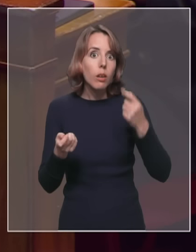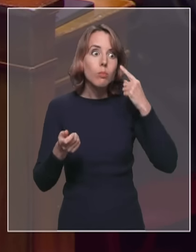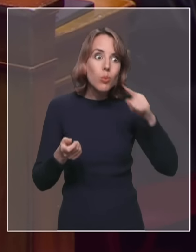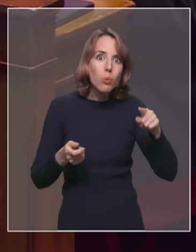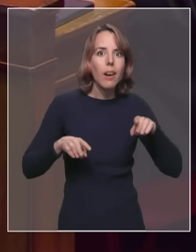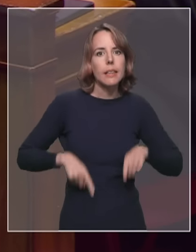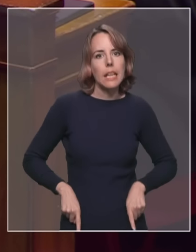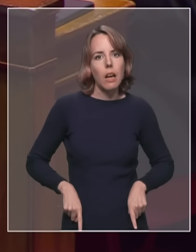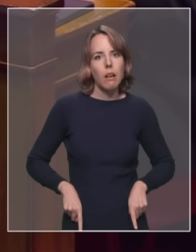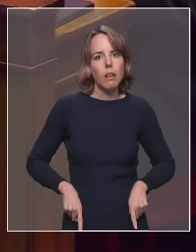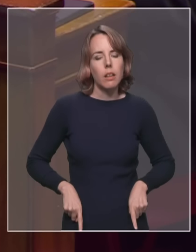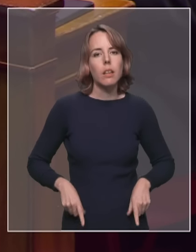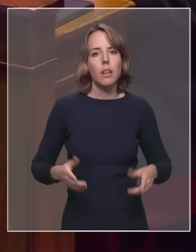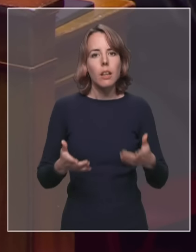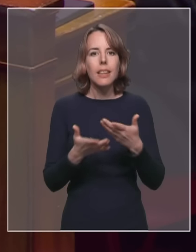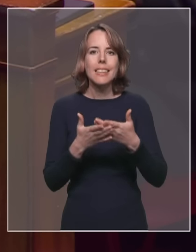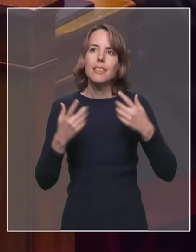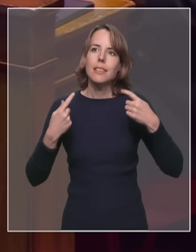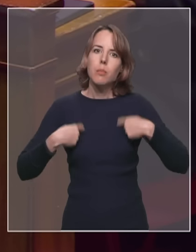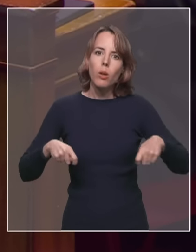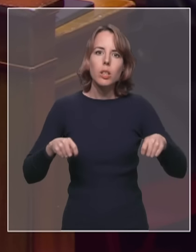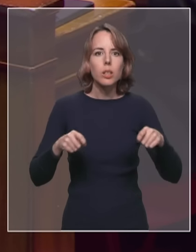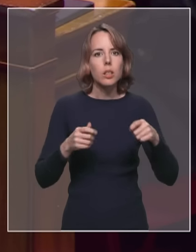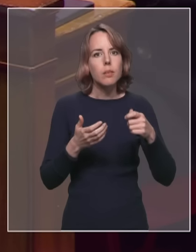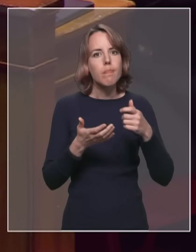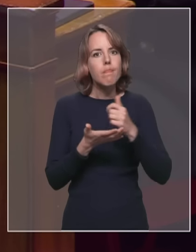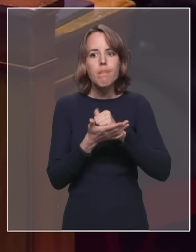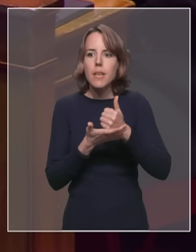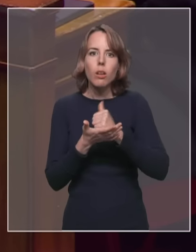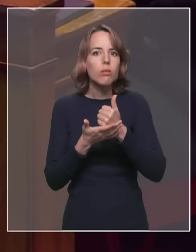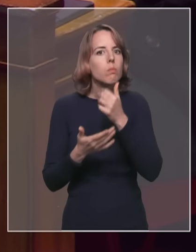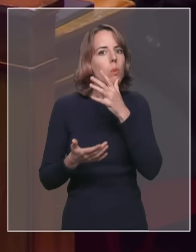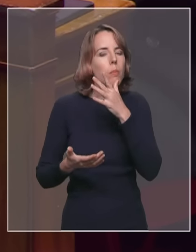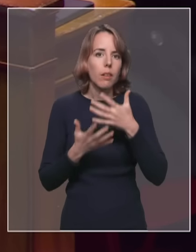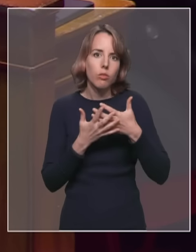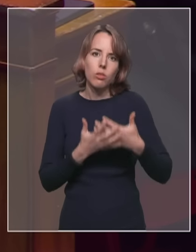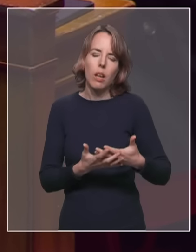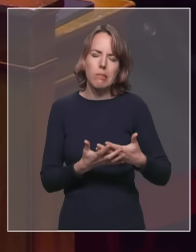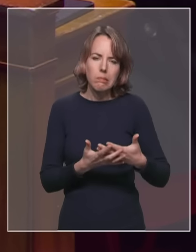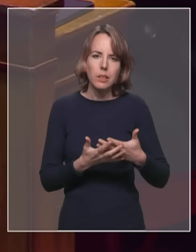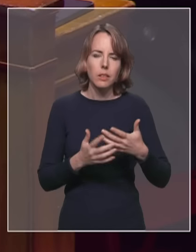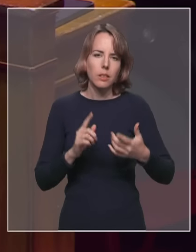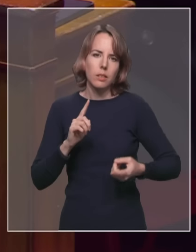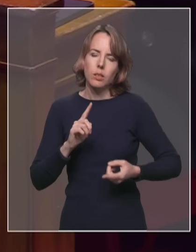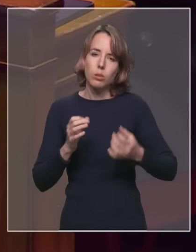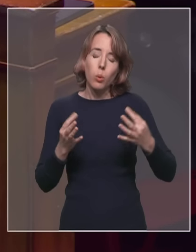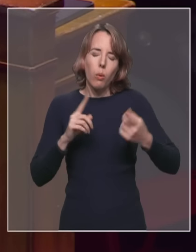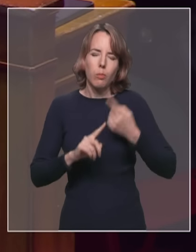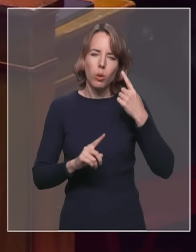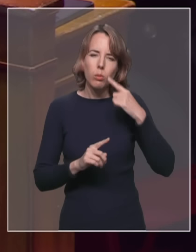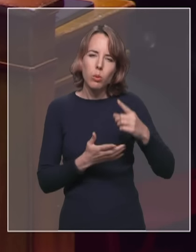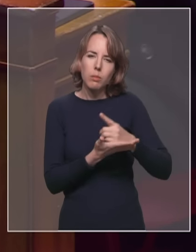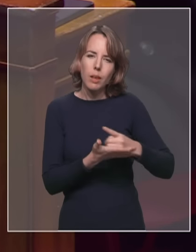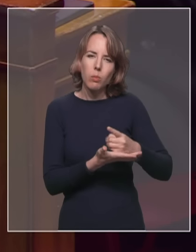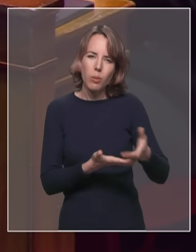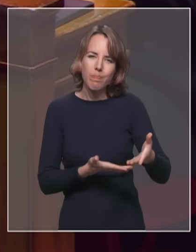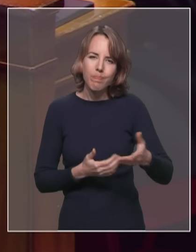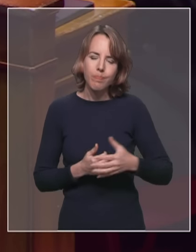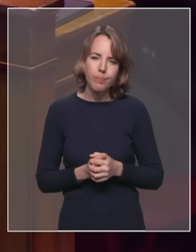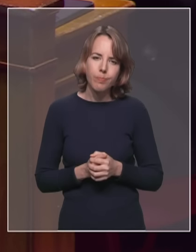finalement, une dépense qui n'est pas pilotable et qui est une charge extrêmement importante pour les départements. C'est la raison pour